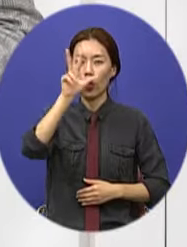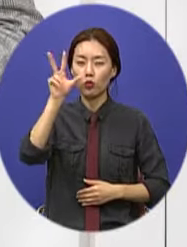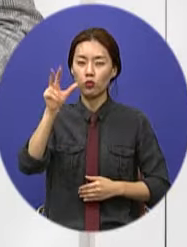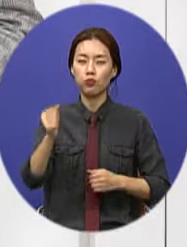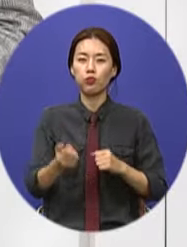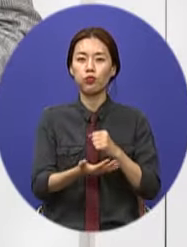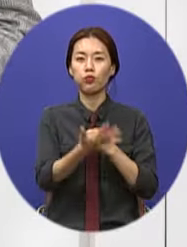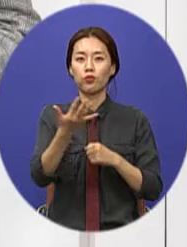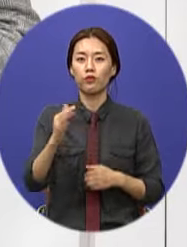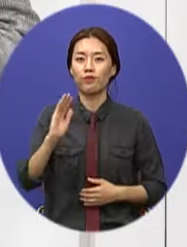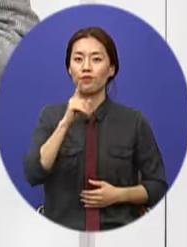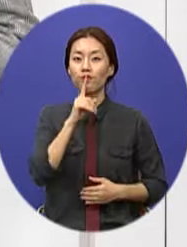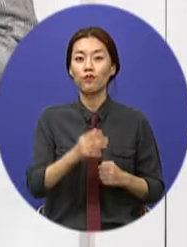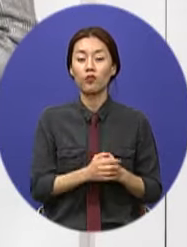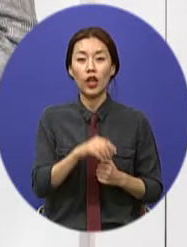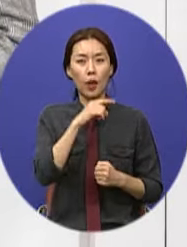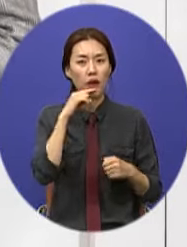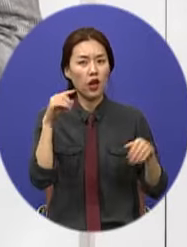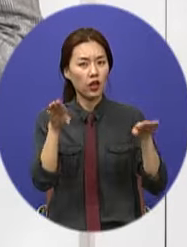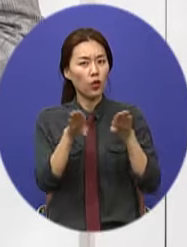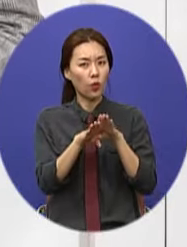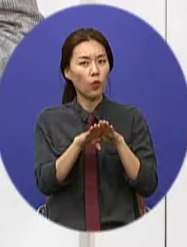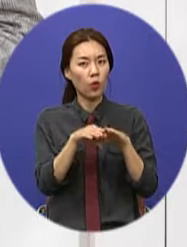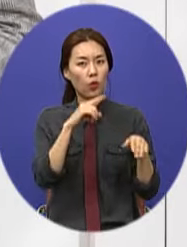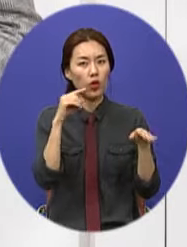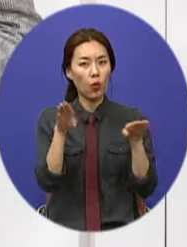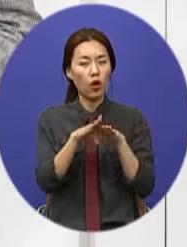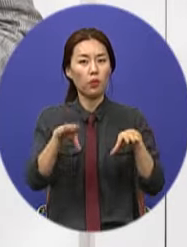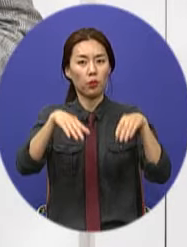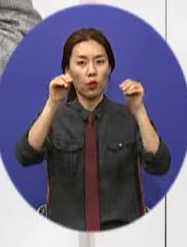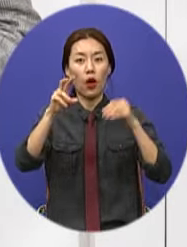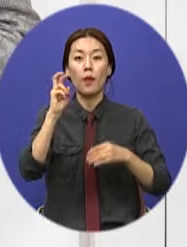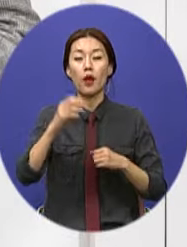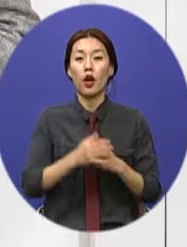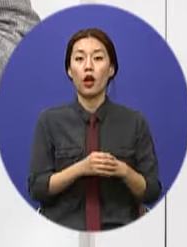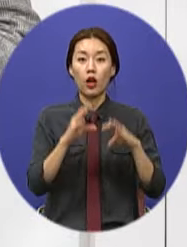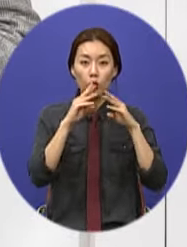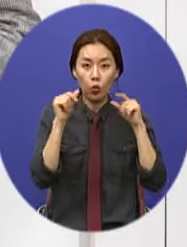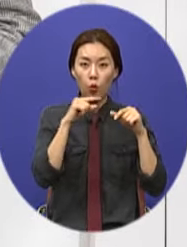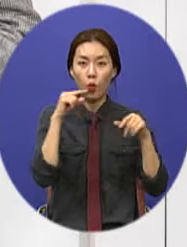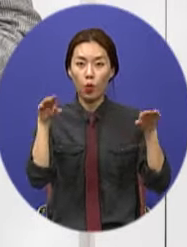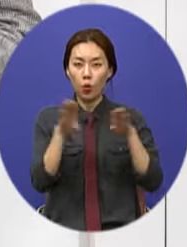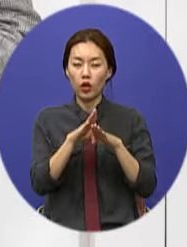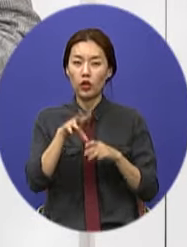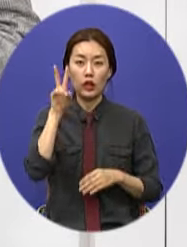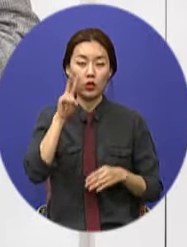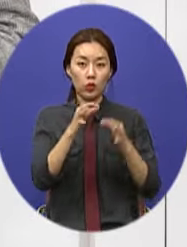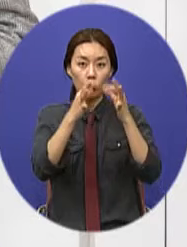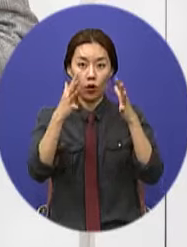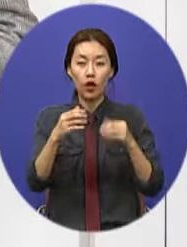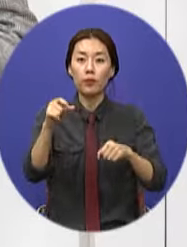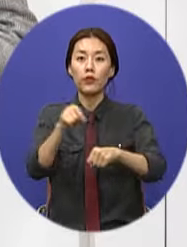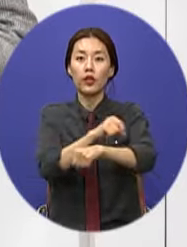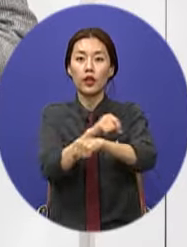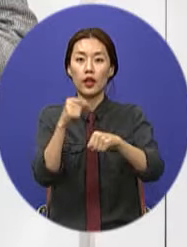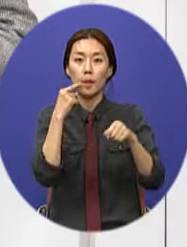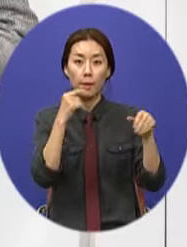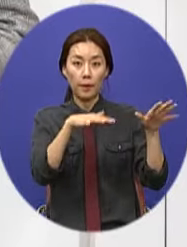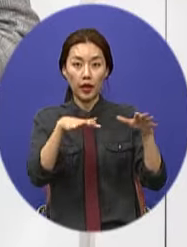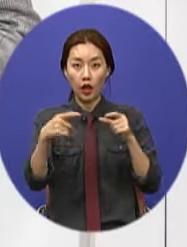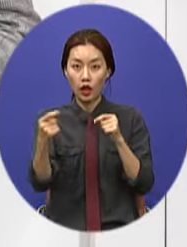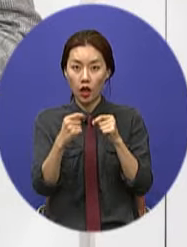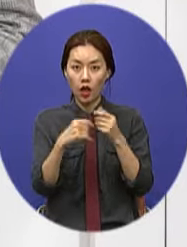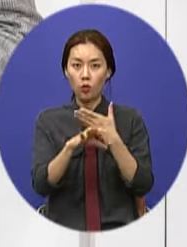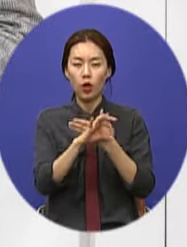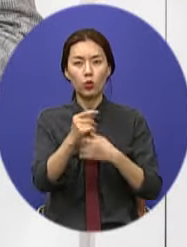시작한다 그러더라고요. 네, 뭐 일요일 날. 예, 예, 맞아요. 예, 예. 그렇죠. 주말 내내 비가 온다 그랬는데 특히 바닷가 쪽에 계신